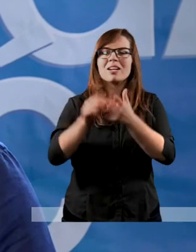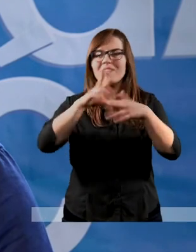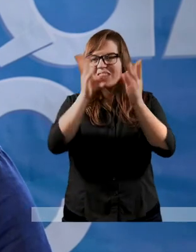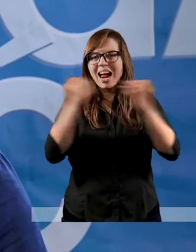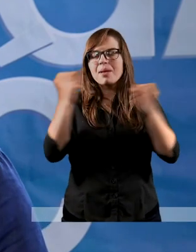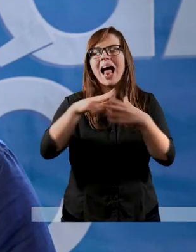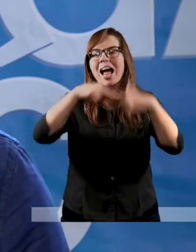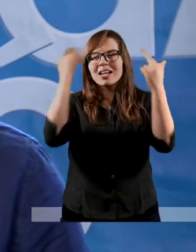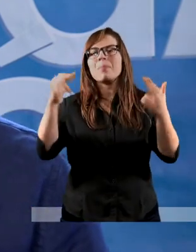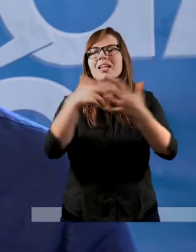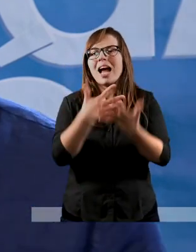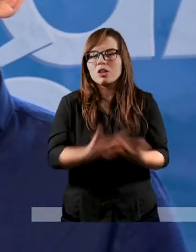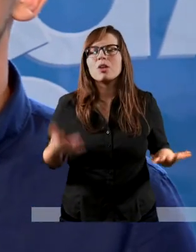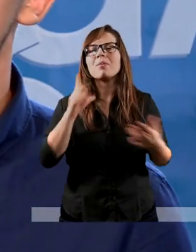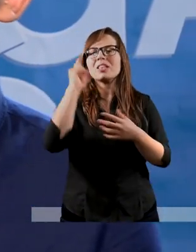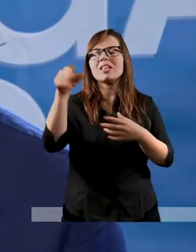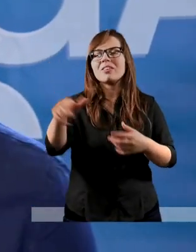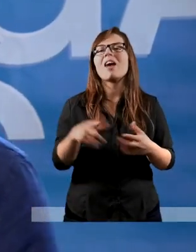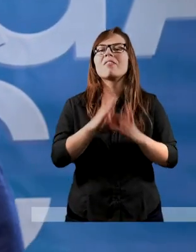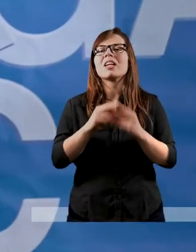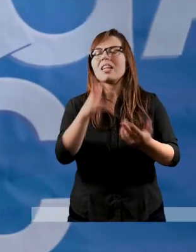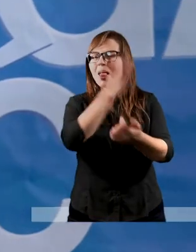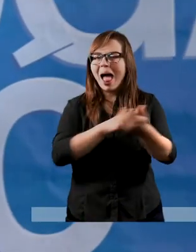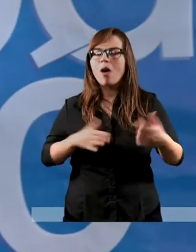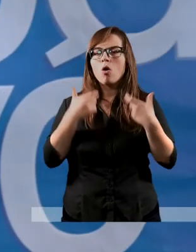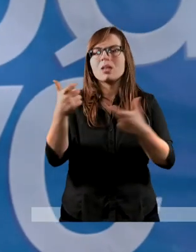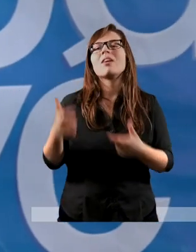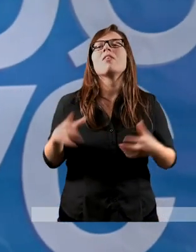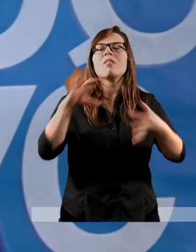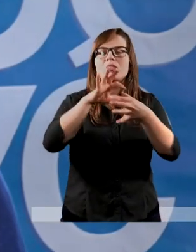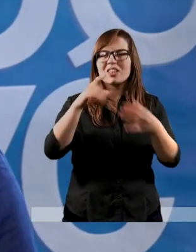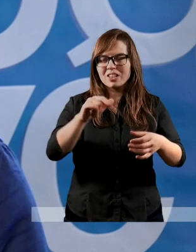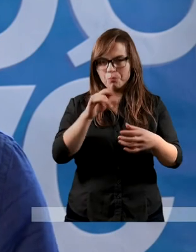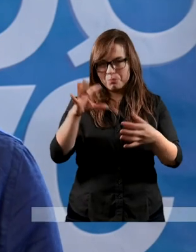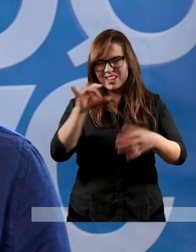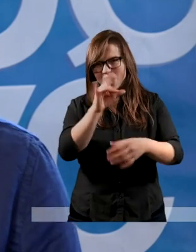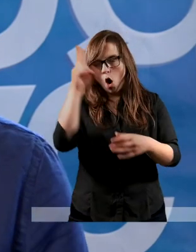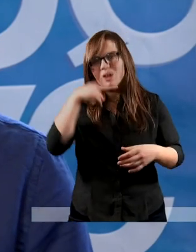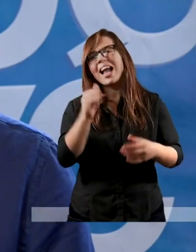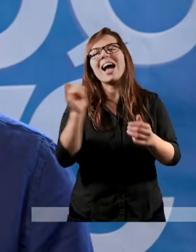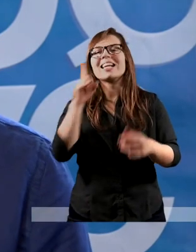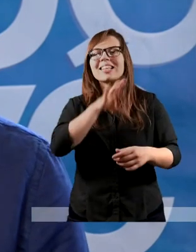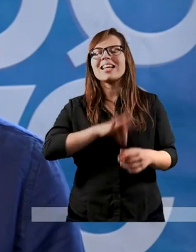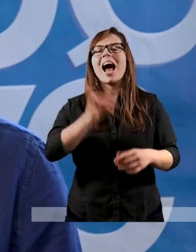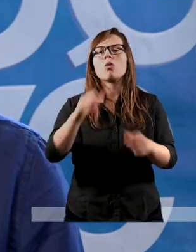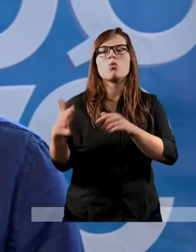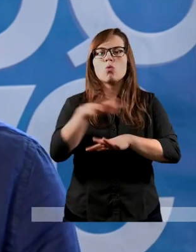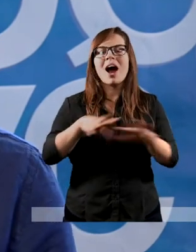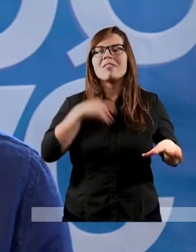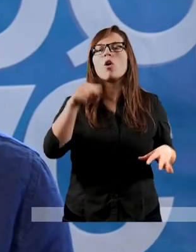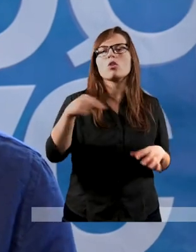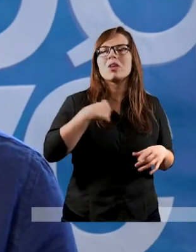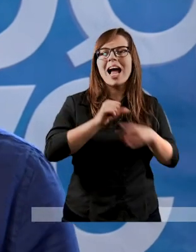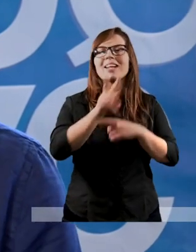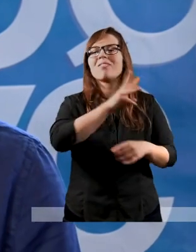na niebie i ziemi, idźcie tedy i czyńcie uczniami wszystkie narody, chrząc je w imię Ojca, Syna i Ducha Świętego, a oto